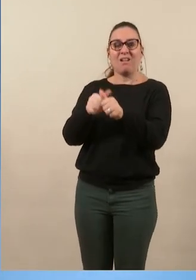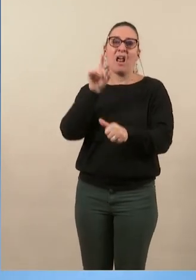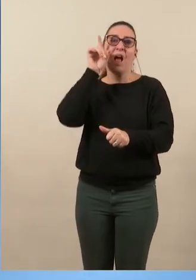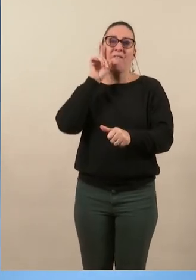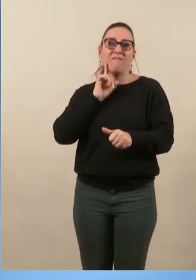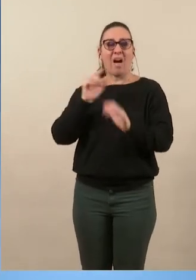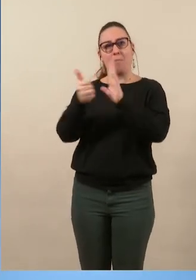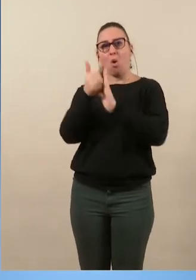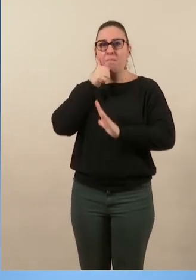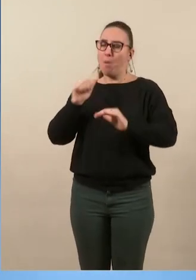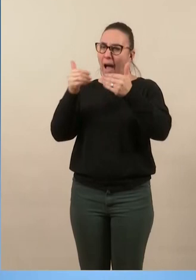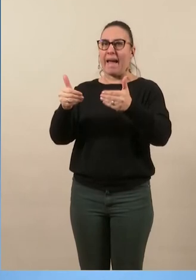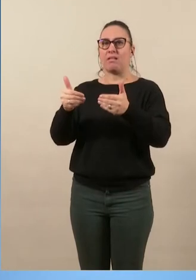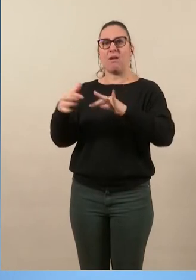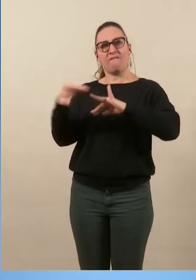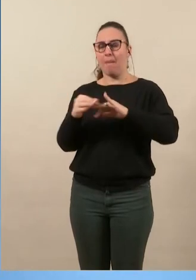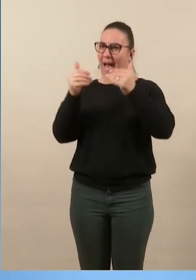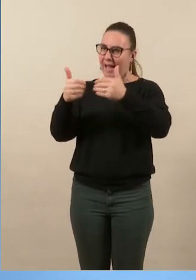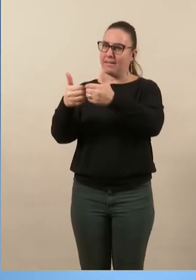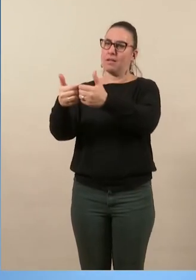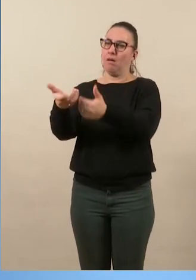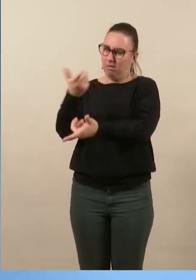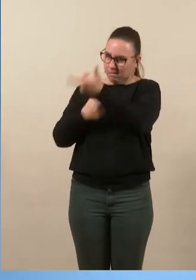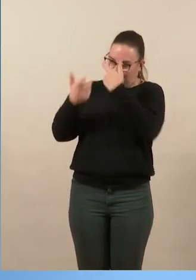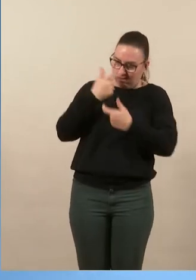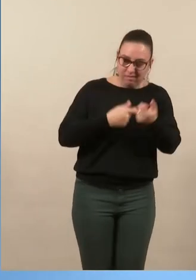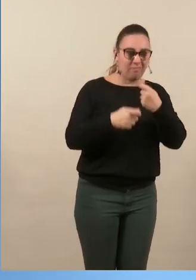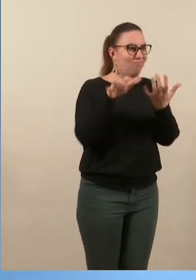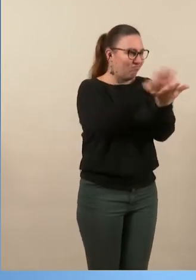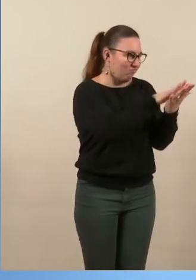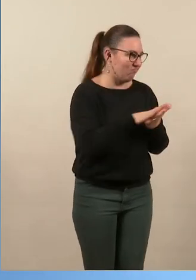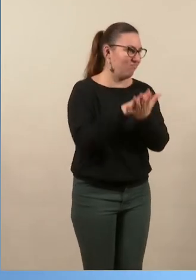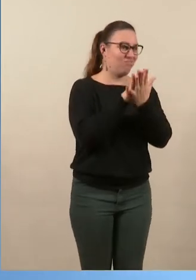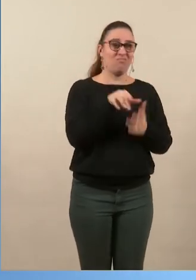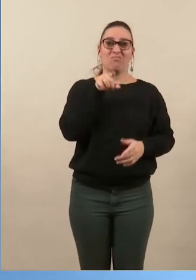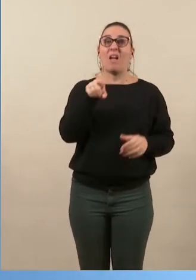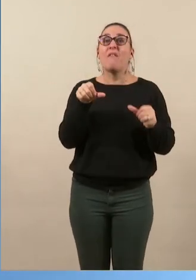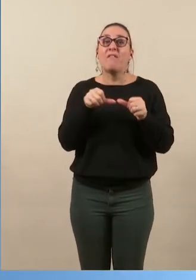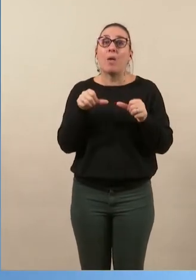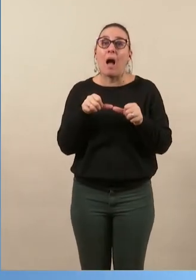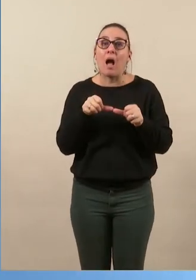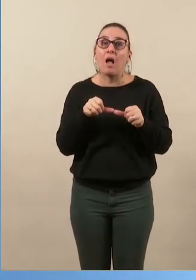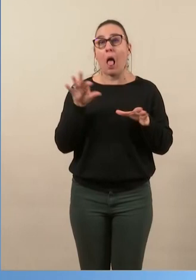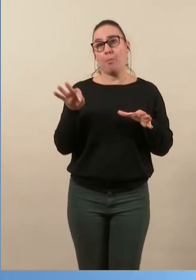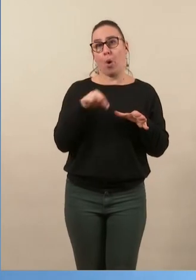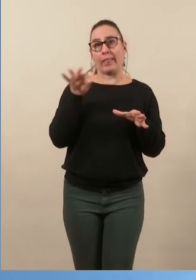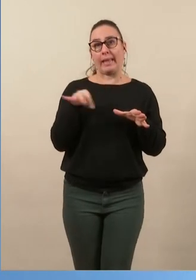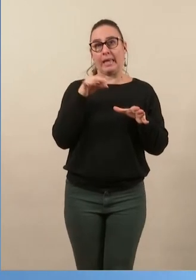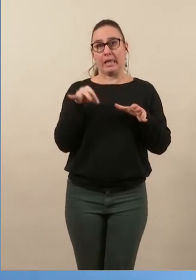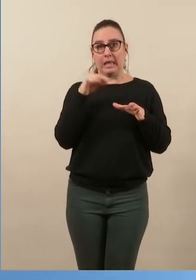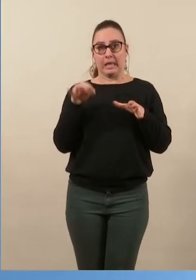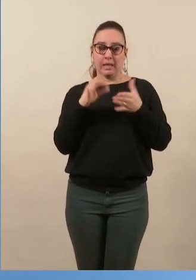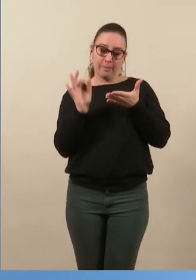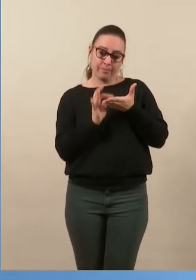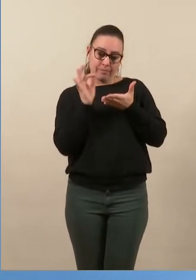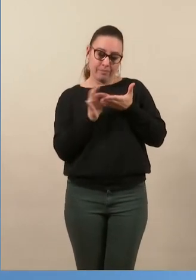de leur rôle de mère et d'épouse en organisant des temps conviviaux où elles font de la bruderie